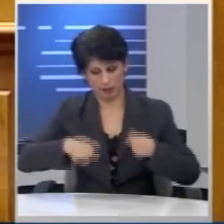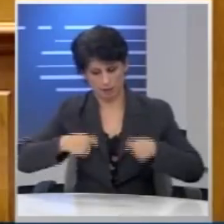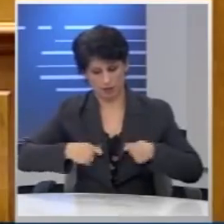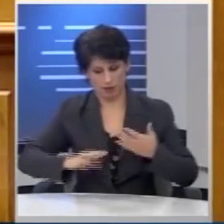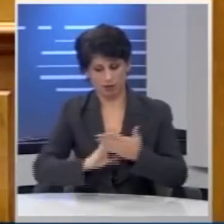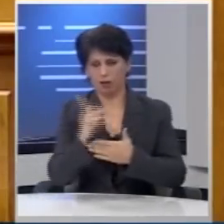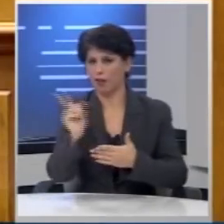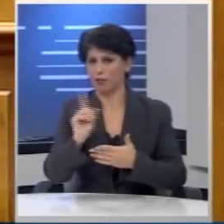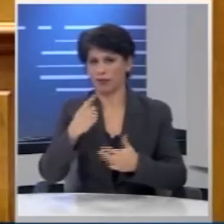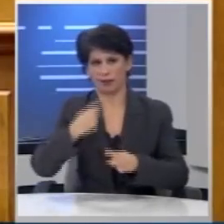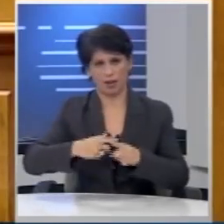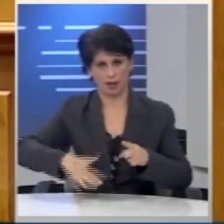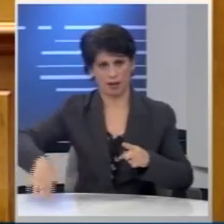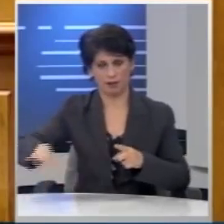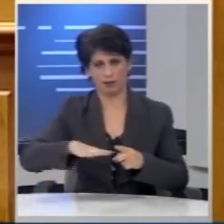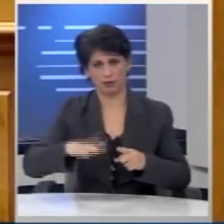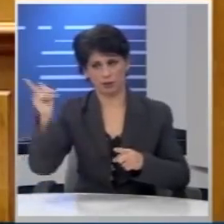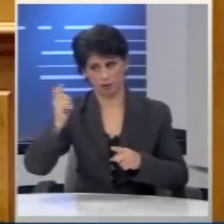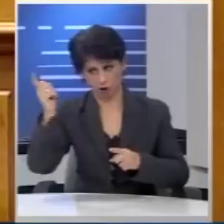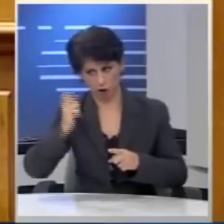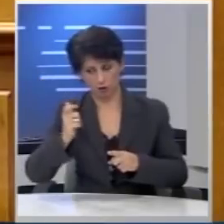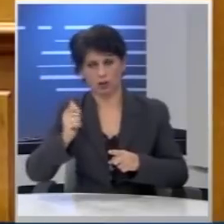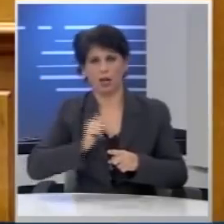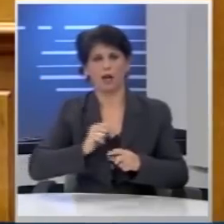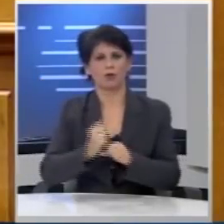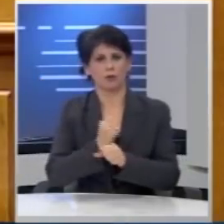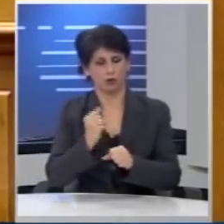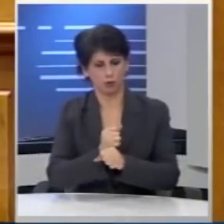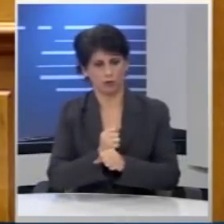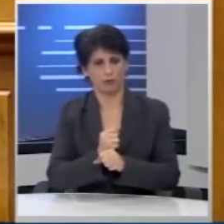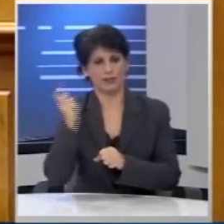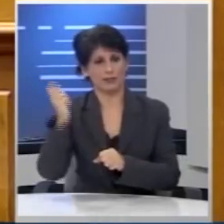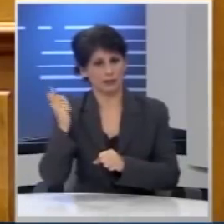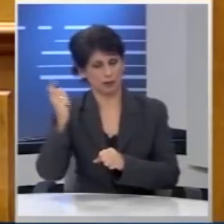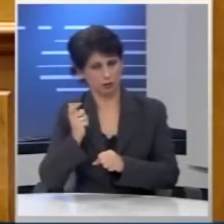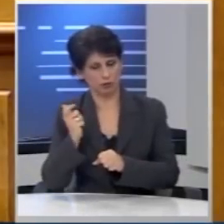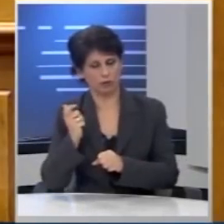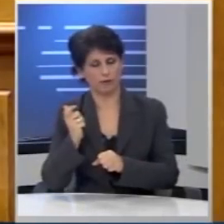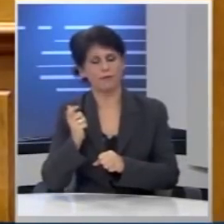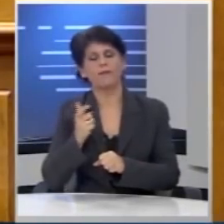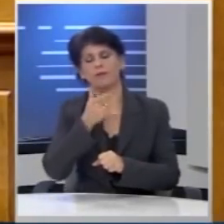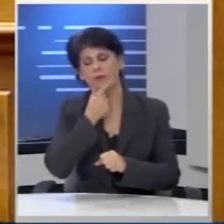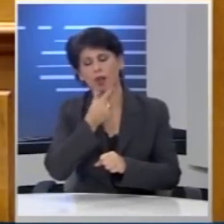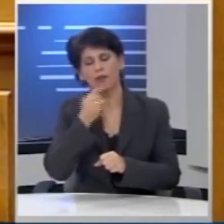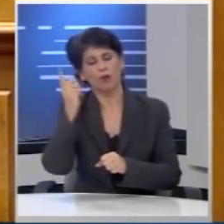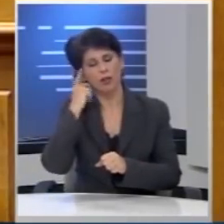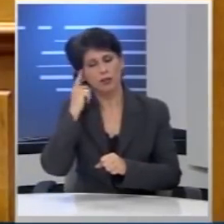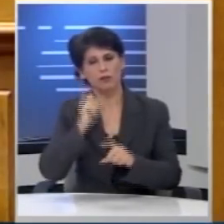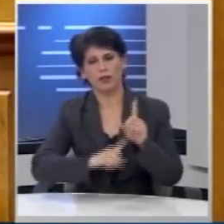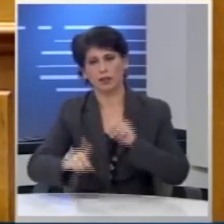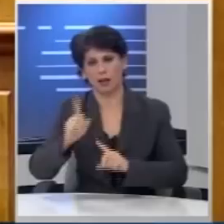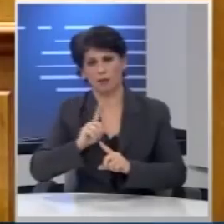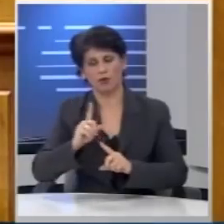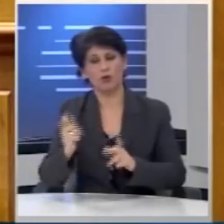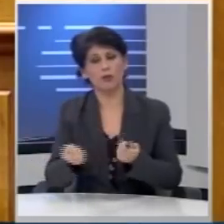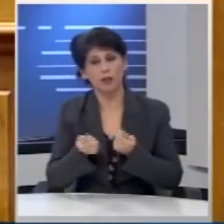καπιταλιστική ανάπτυξη δεν είναι ο ελληνικός λαός, οι μισθωτοί, οι αυτοαπασχολούμενοι, οι συνταξιούχοι. Εύκολα καταλαβαίνει